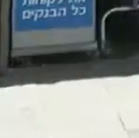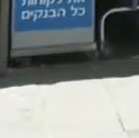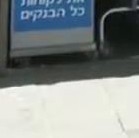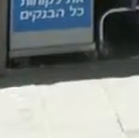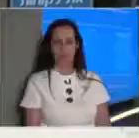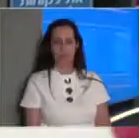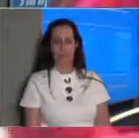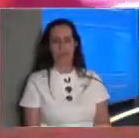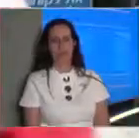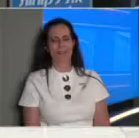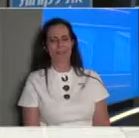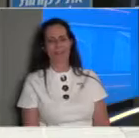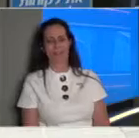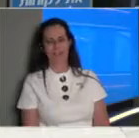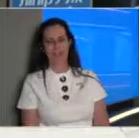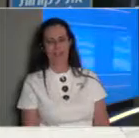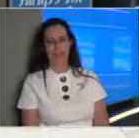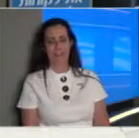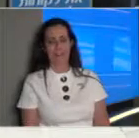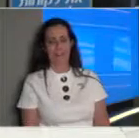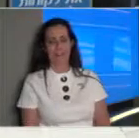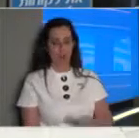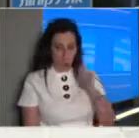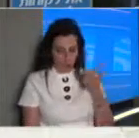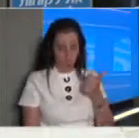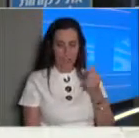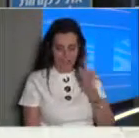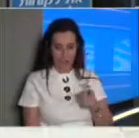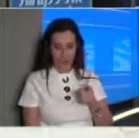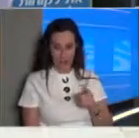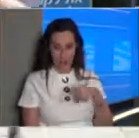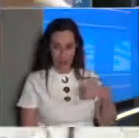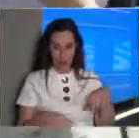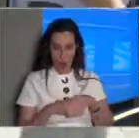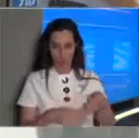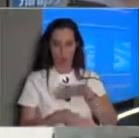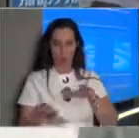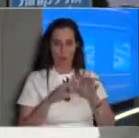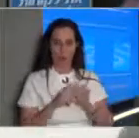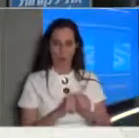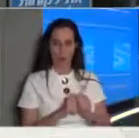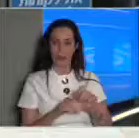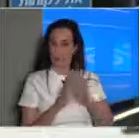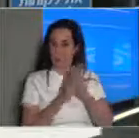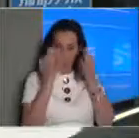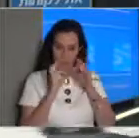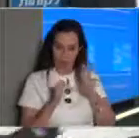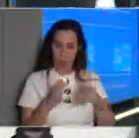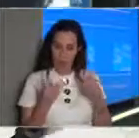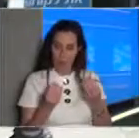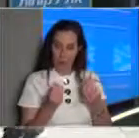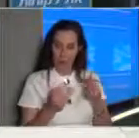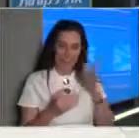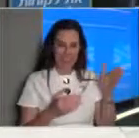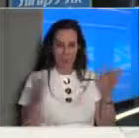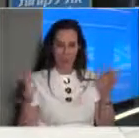האתגר הכי גדול שיש לממשלה החדשה? קודם כל צריך שיהיה שלום בין כל הממשלה הזאת. עם כל הכבוד שיש הרבה גם